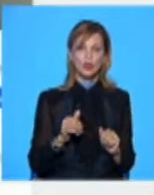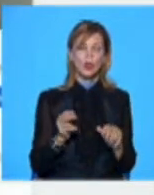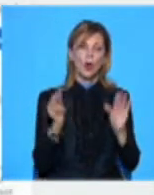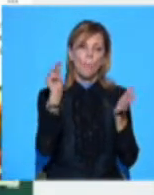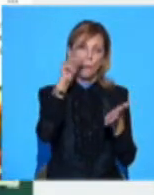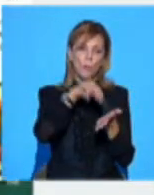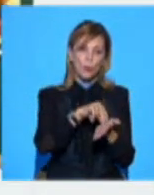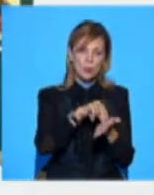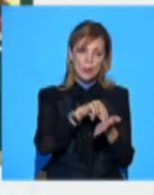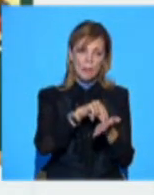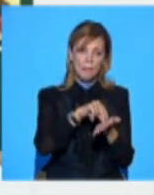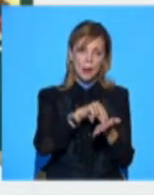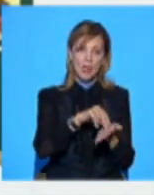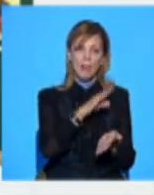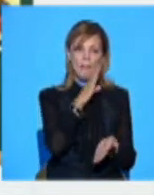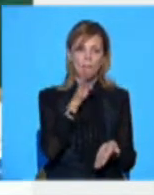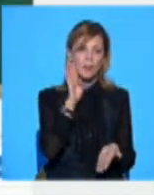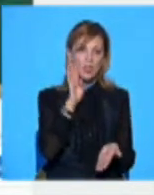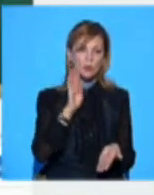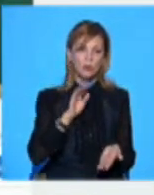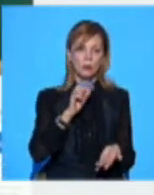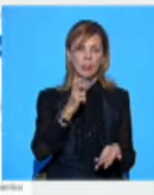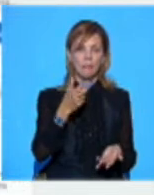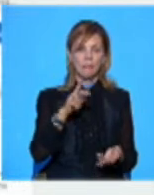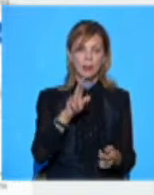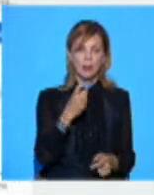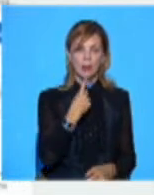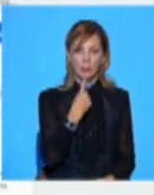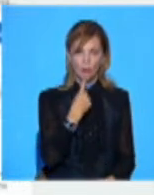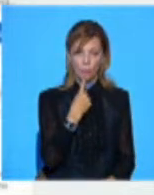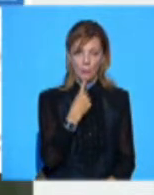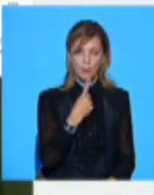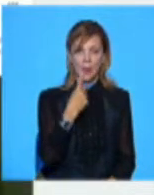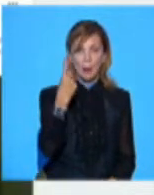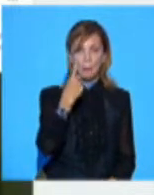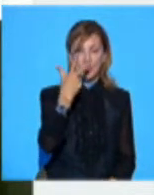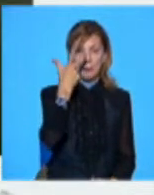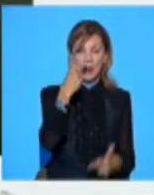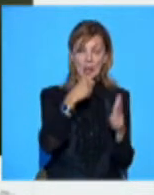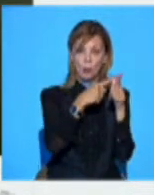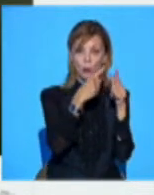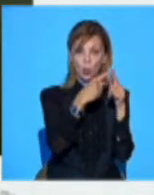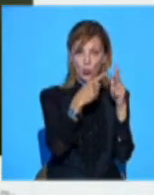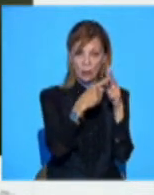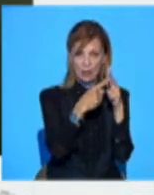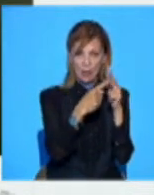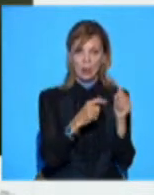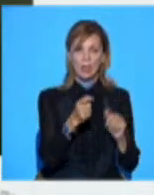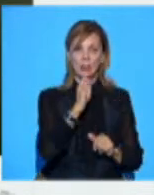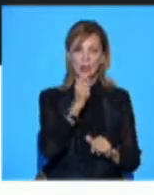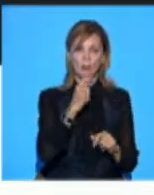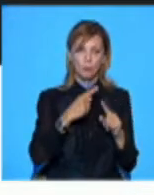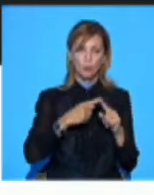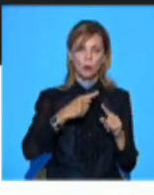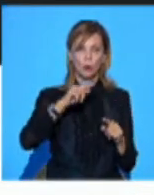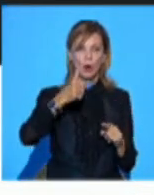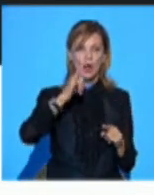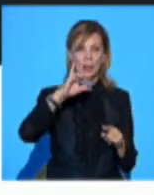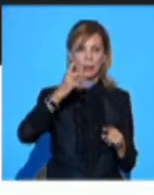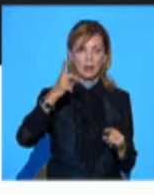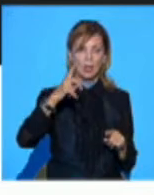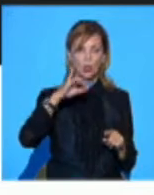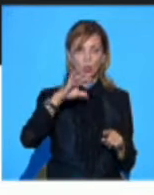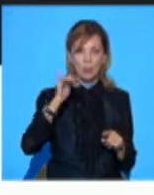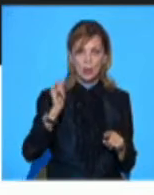postate ulterior pe pagina de socializare Facebook a TVR Craiova. Pe primele 3 locuri se situează interviul zilei cu Aida Ionescu,